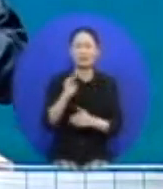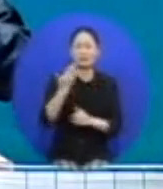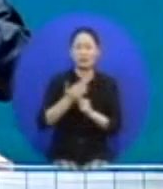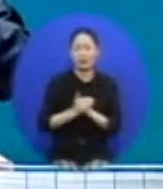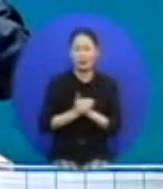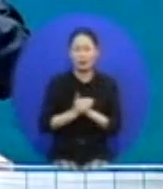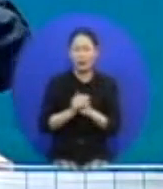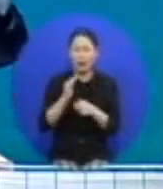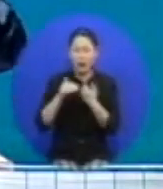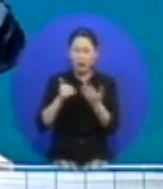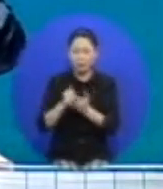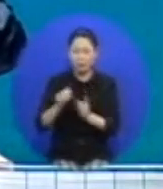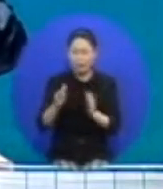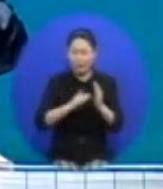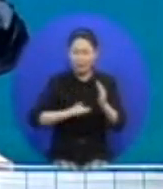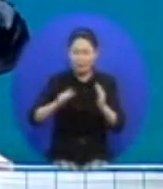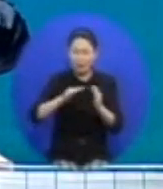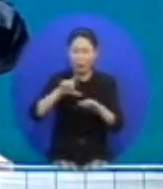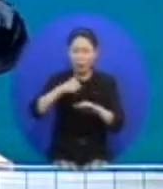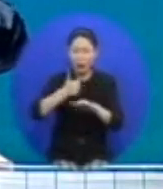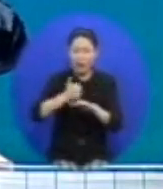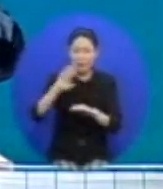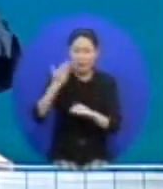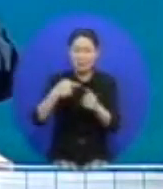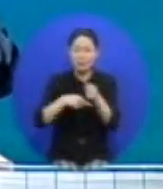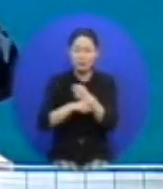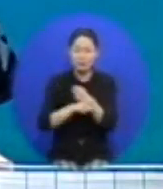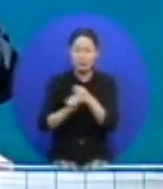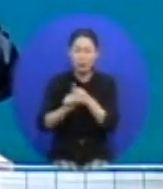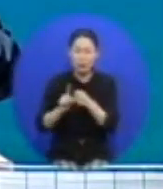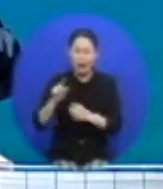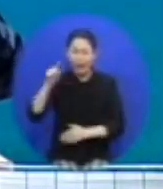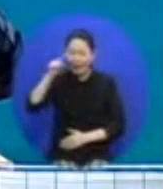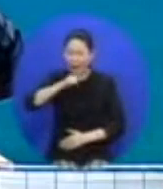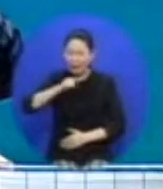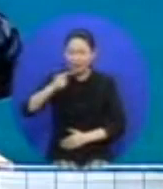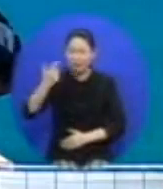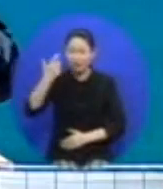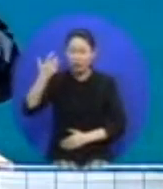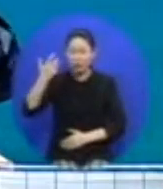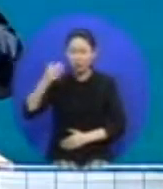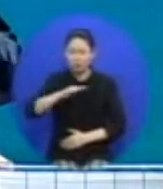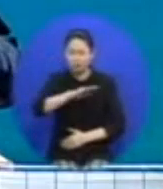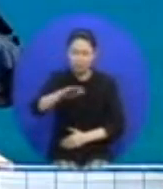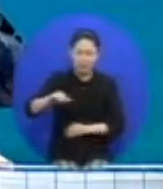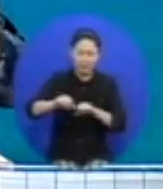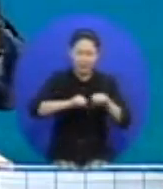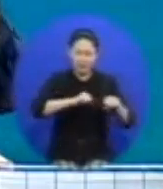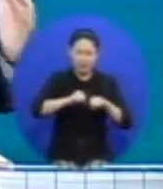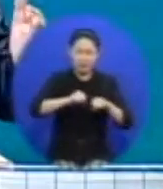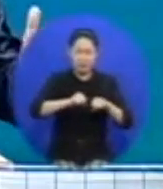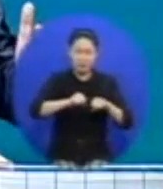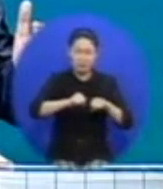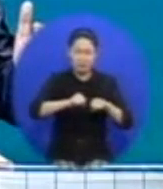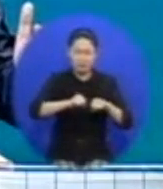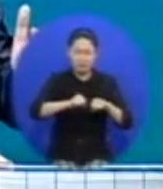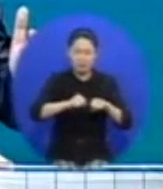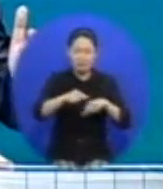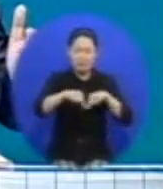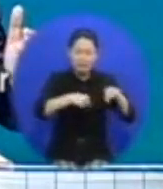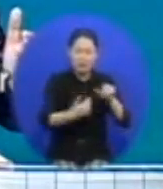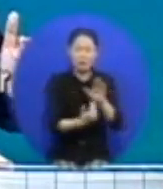하나님이 우리 가정에 왕 되시는 것은 악한 영이 우리 가정에 역사하고 지배하는 것을 막는